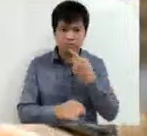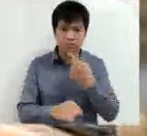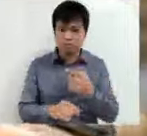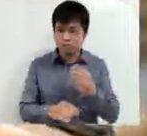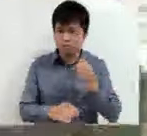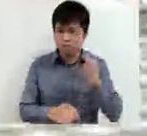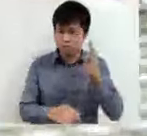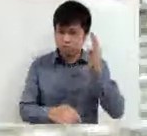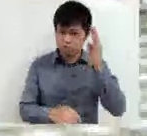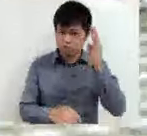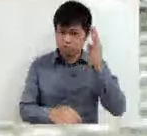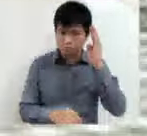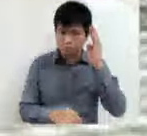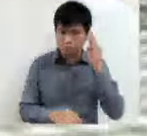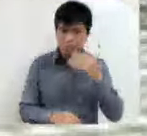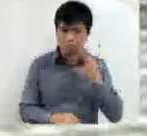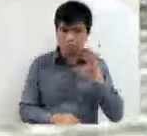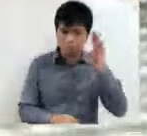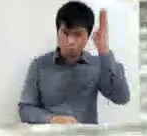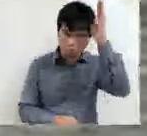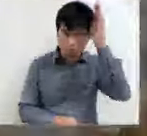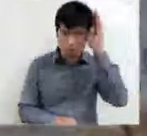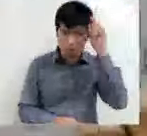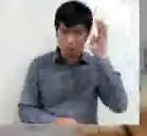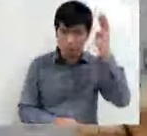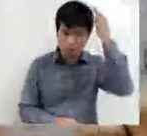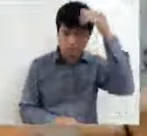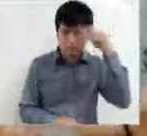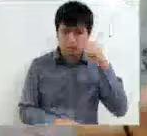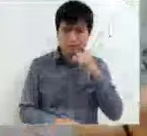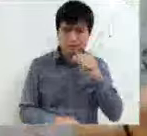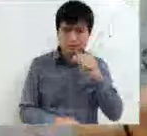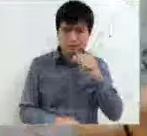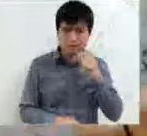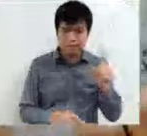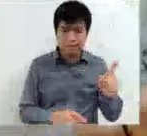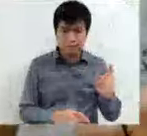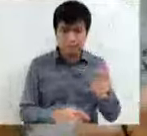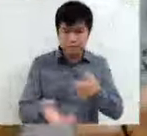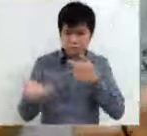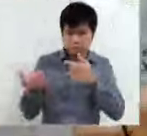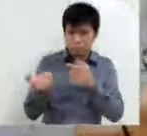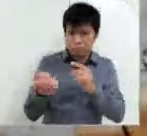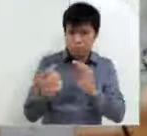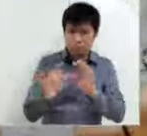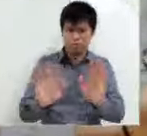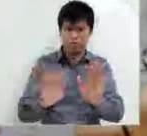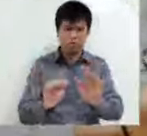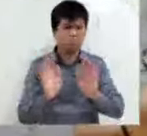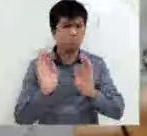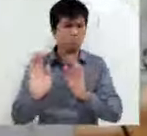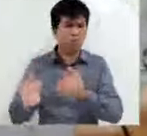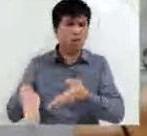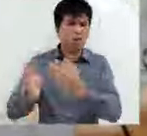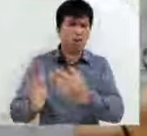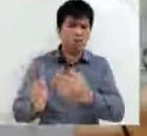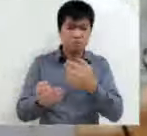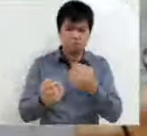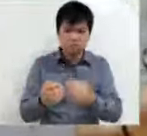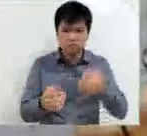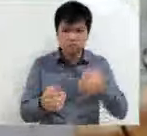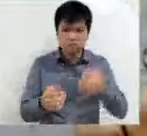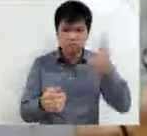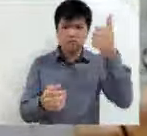mga terorista ang kanilang pananampalataya. Huwag nating payagan na manalo sila, no, at sasabihin nila